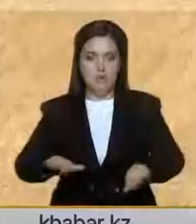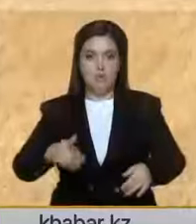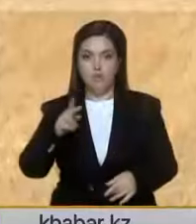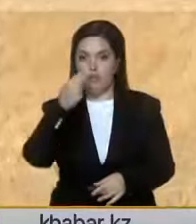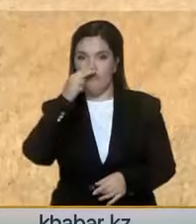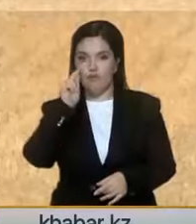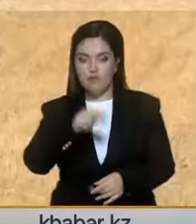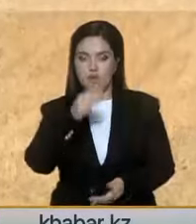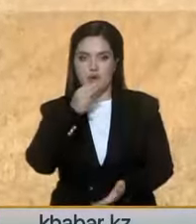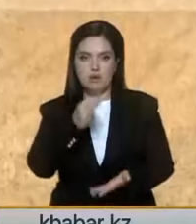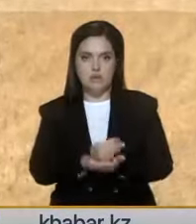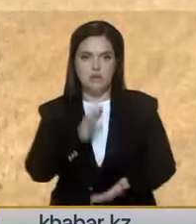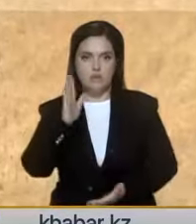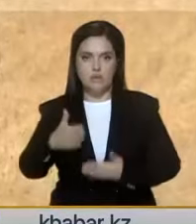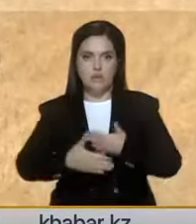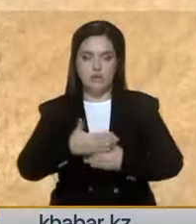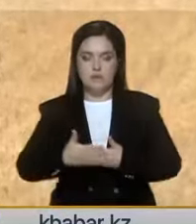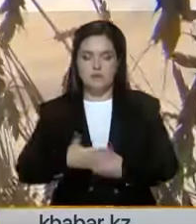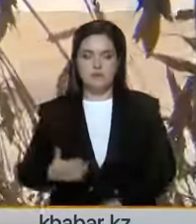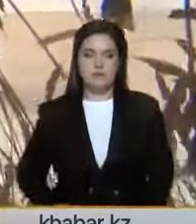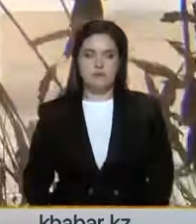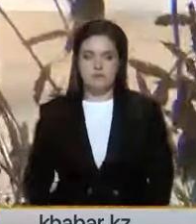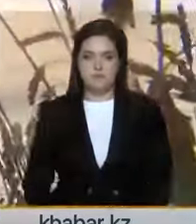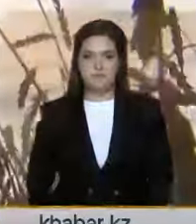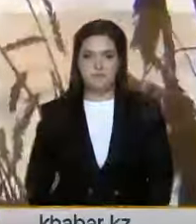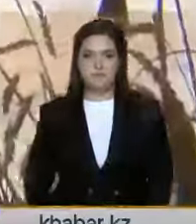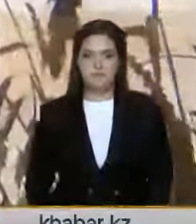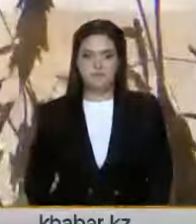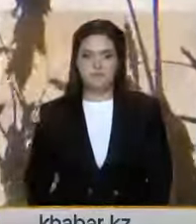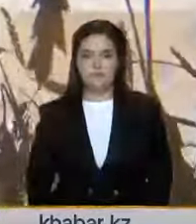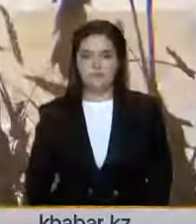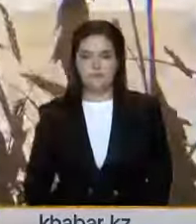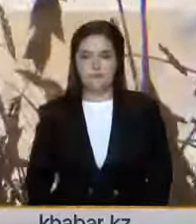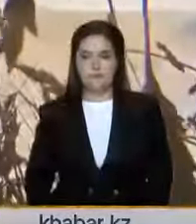виновного к ответственности. Алина Брыжанова, Кайрат Актуреев, Хабар.